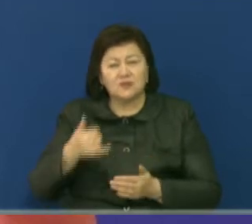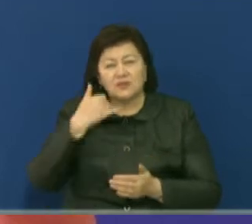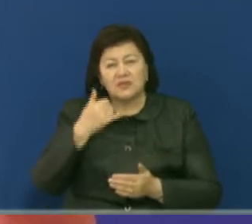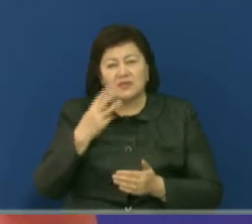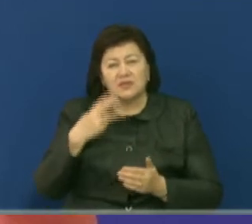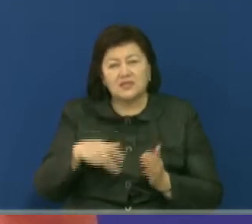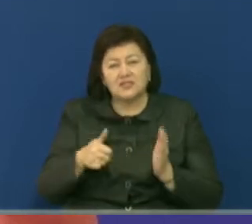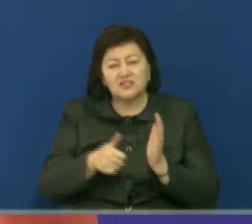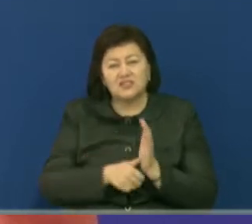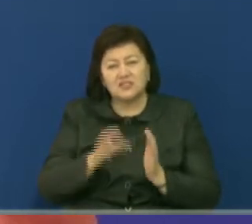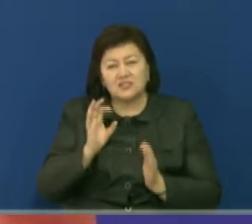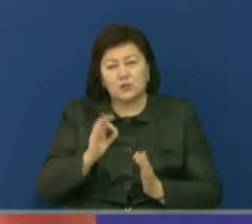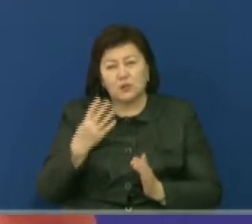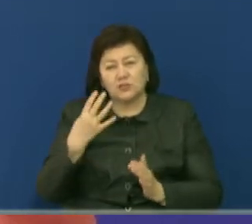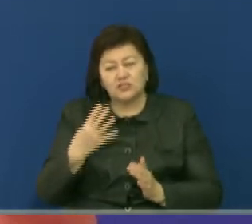телефонам